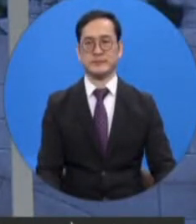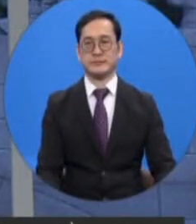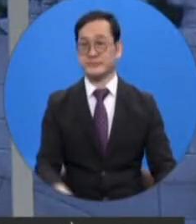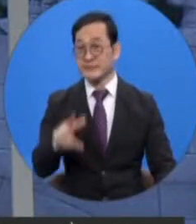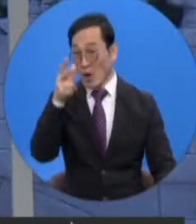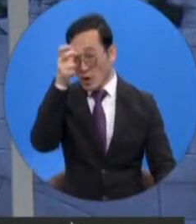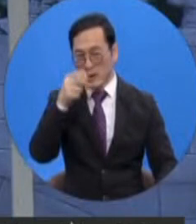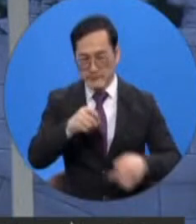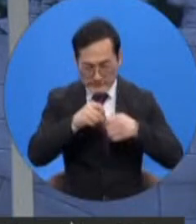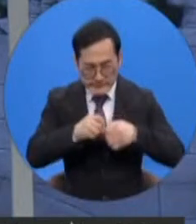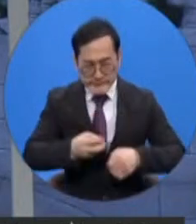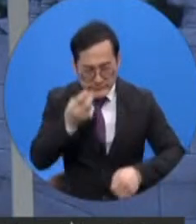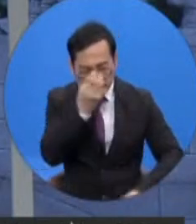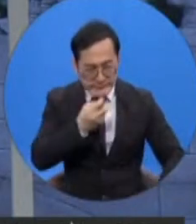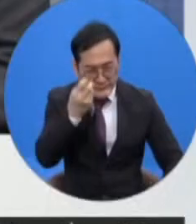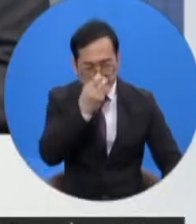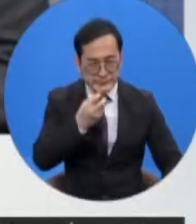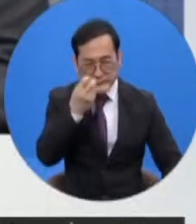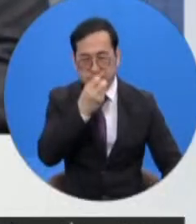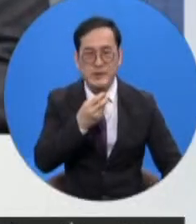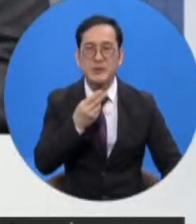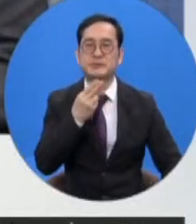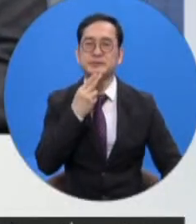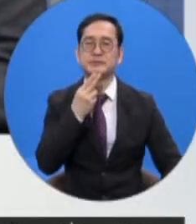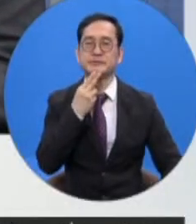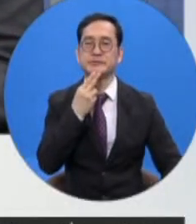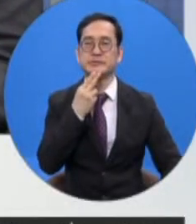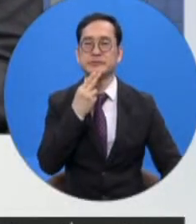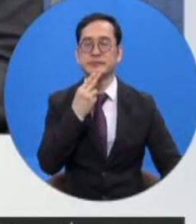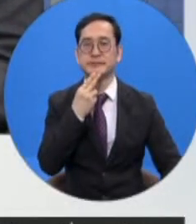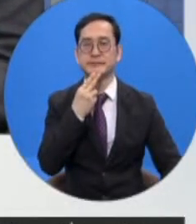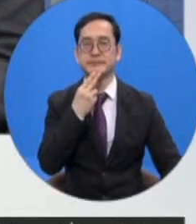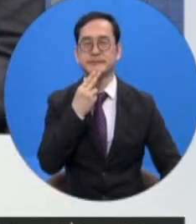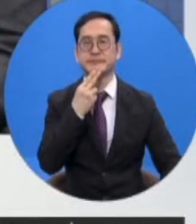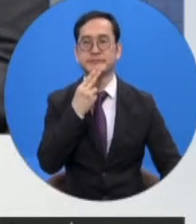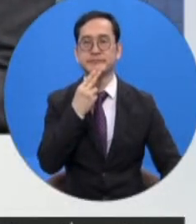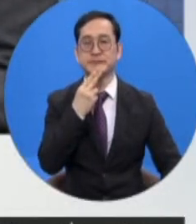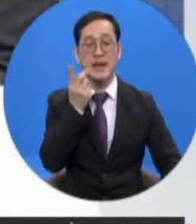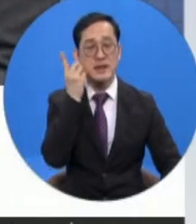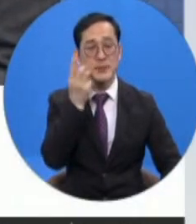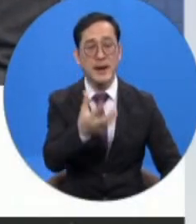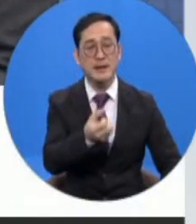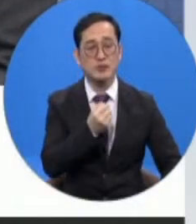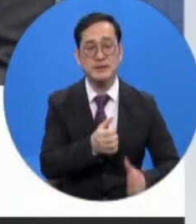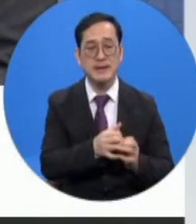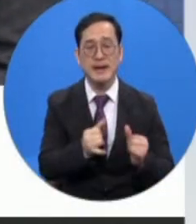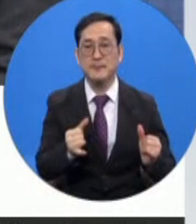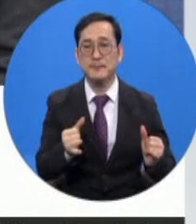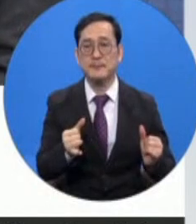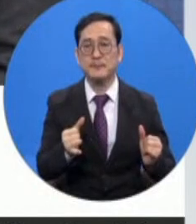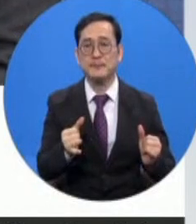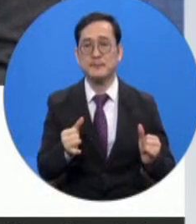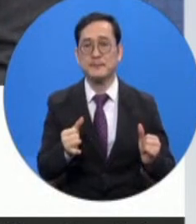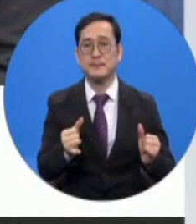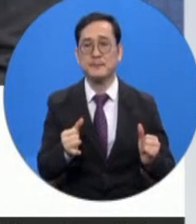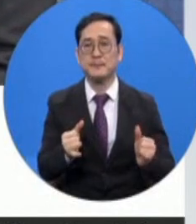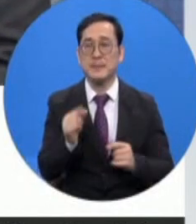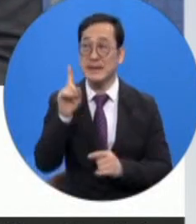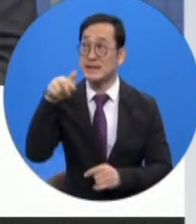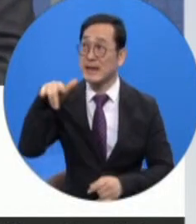대해서 적극적으로 수사를 하진 않았기 때문에 당시에 휴대폰을 주워간 사람이 인과관계가 있는지